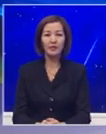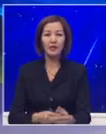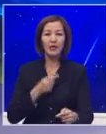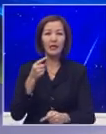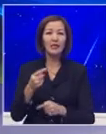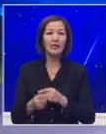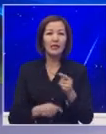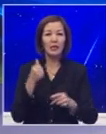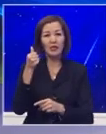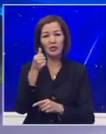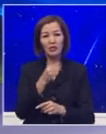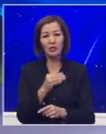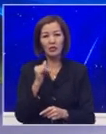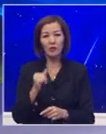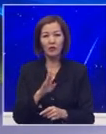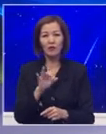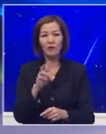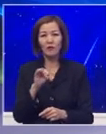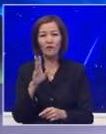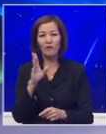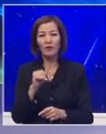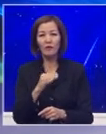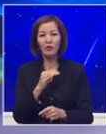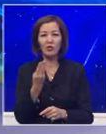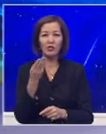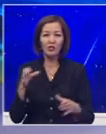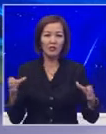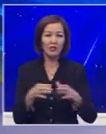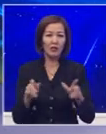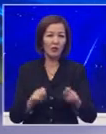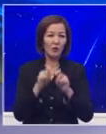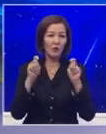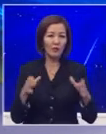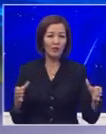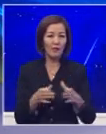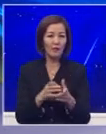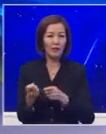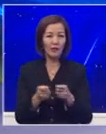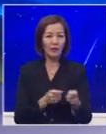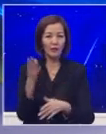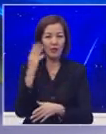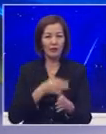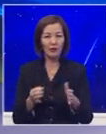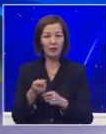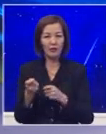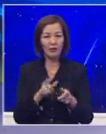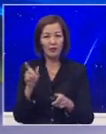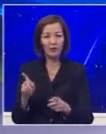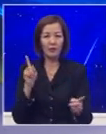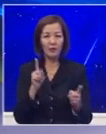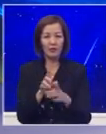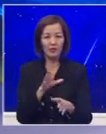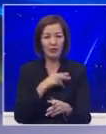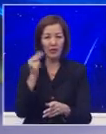Келер жылы Жетсу Вольфрамы жауапкершілігі шектеулі серіктестігі іске қосылады. Бүгін компания басшылары Алматы облысы әкімі Марат Сұлтанғазиевпен кездесті.